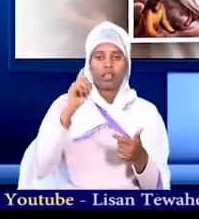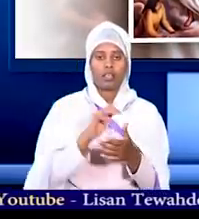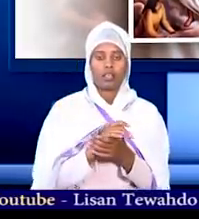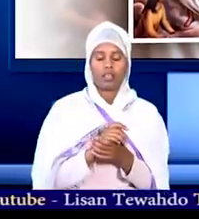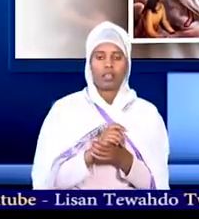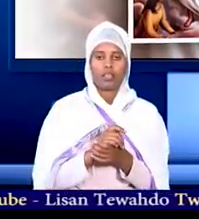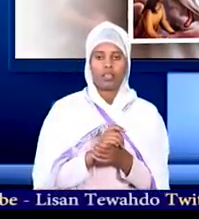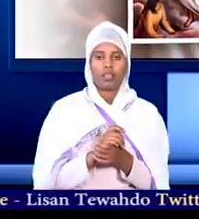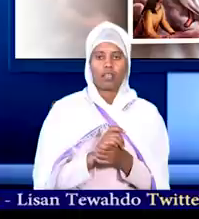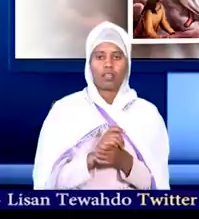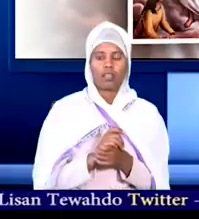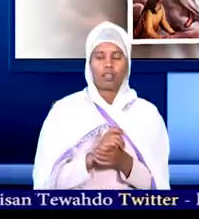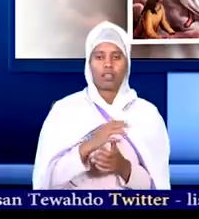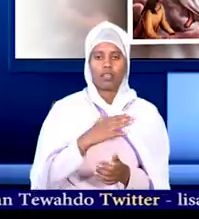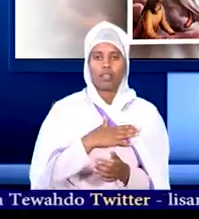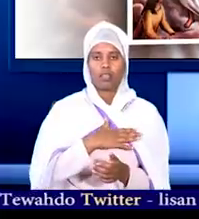እግዚአብሔር አምላክና